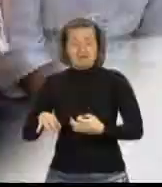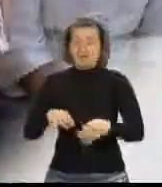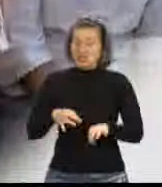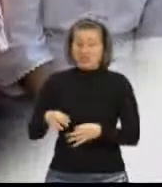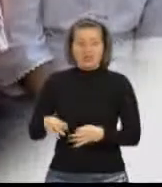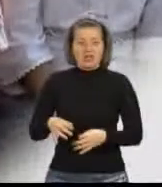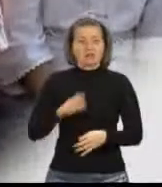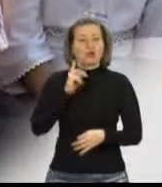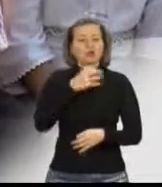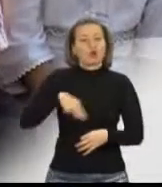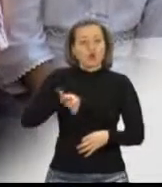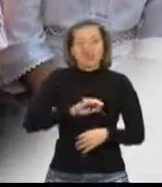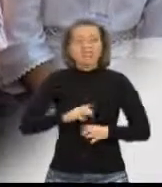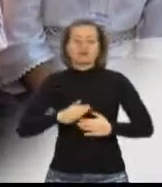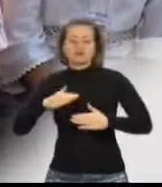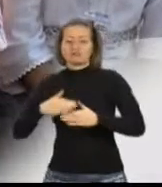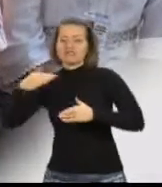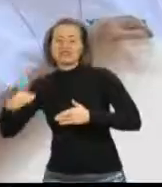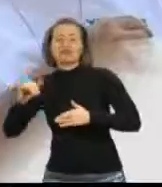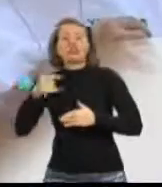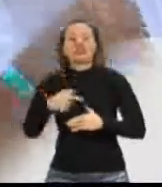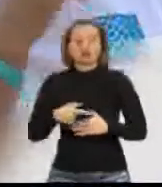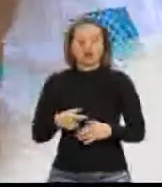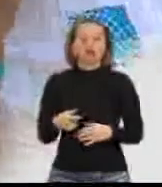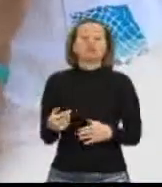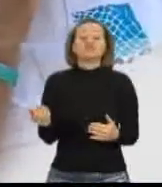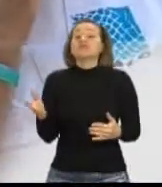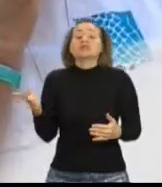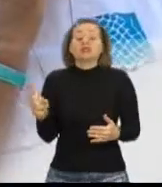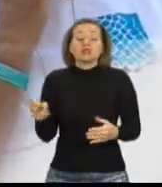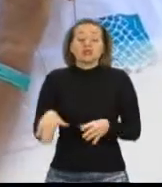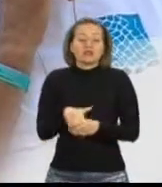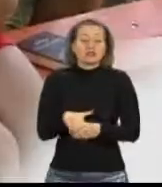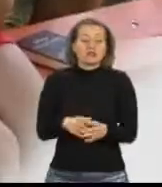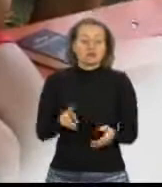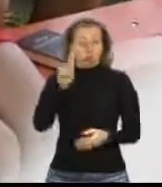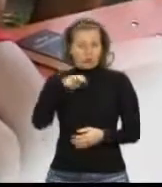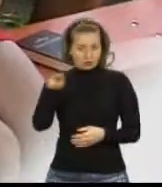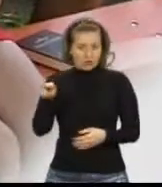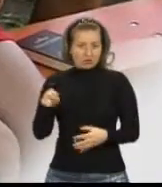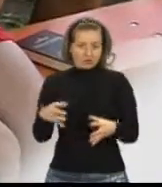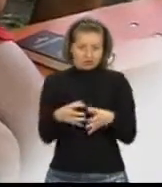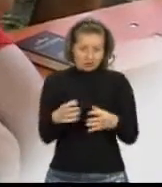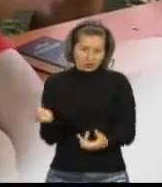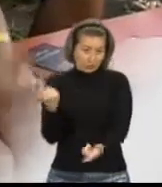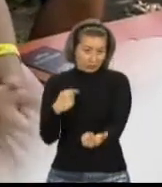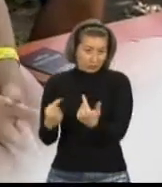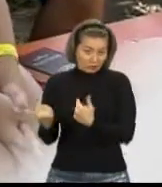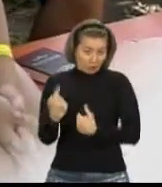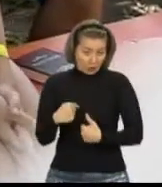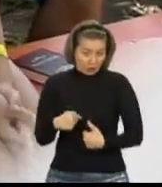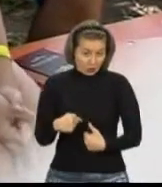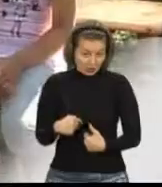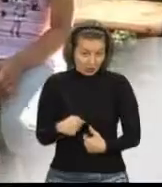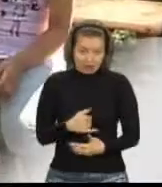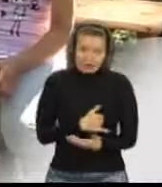kívül. Kik a résztvevők? A résztvevők a katolikus közösségekből jönnek, azokat képviselik. Bárki